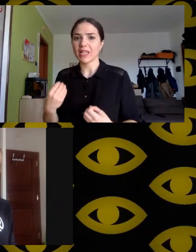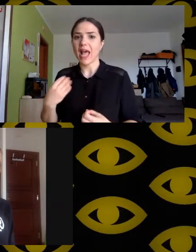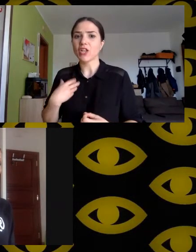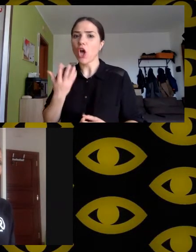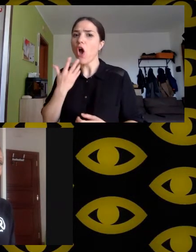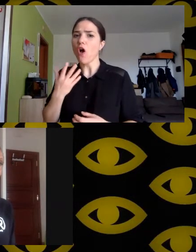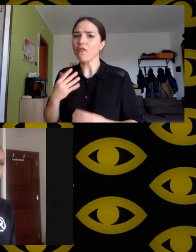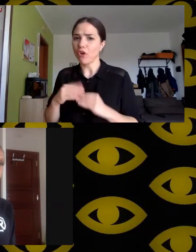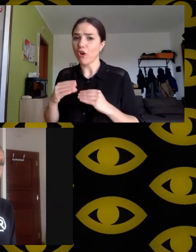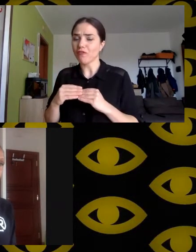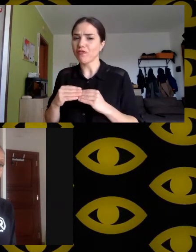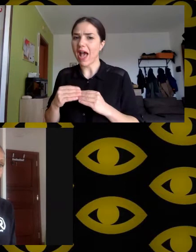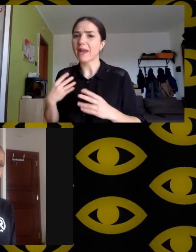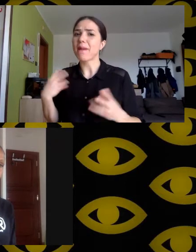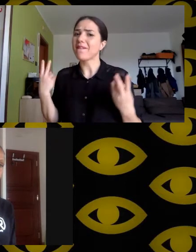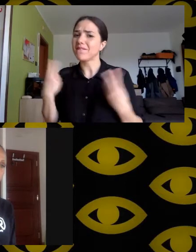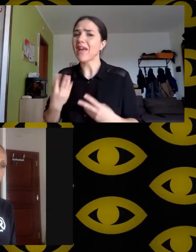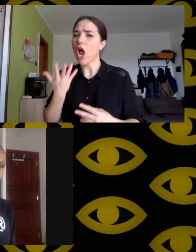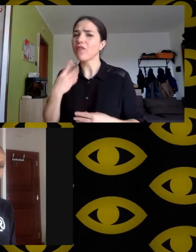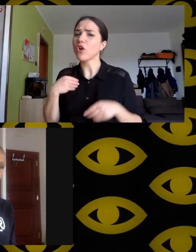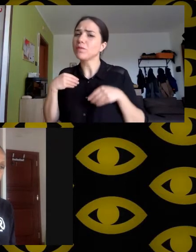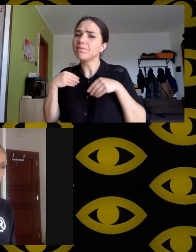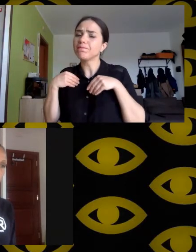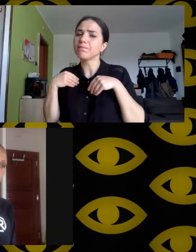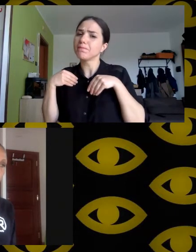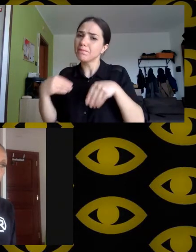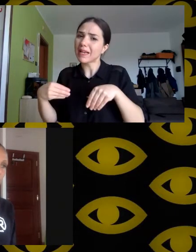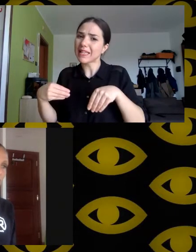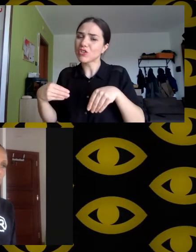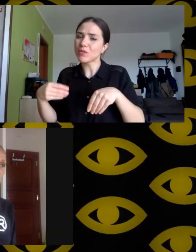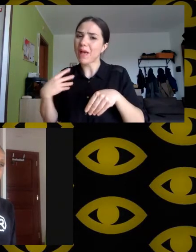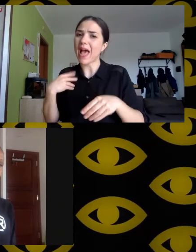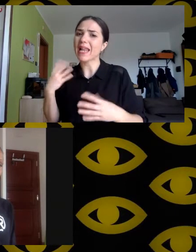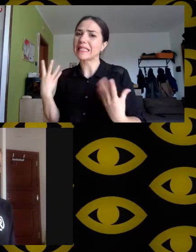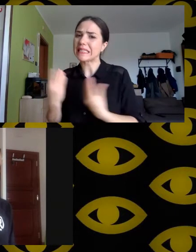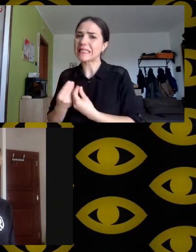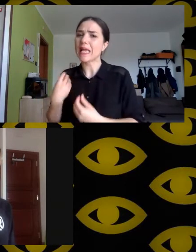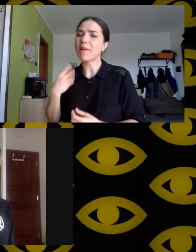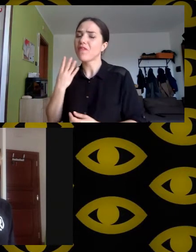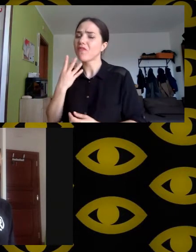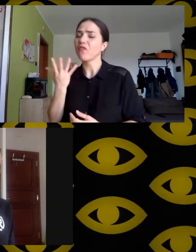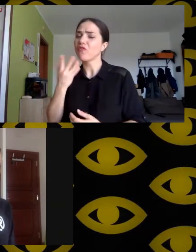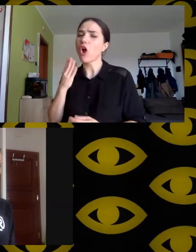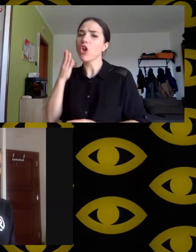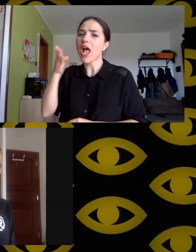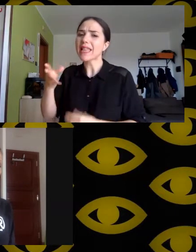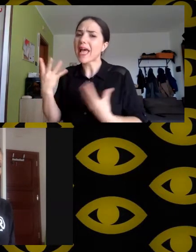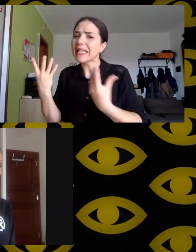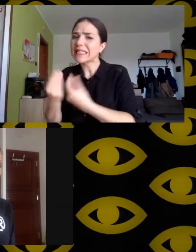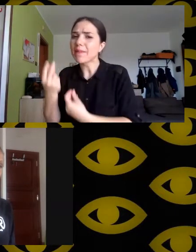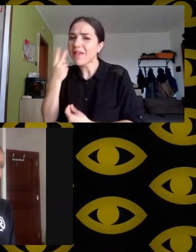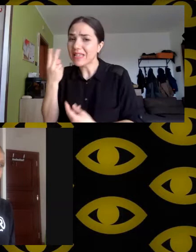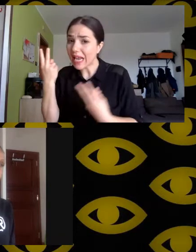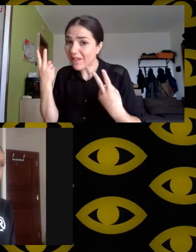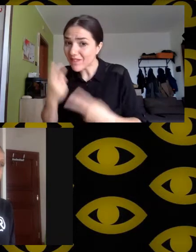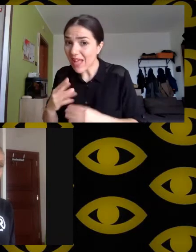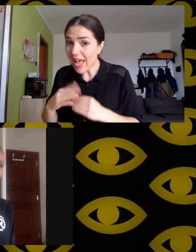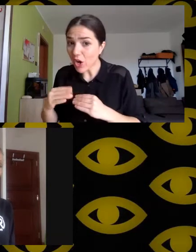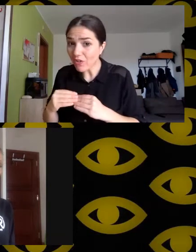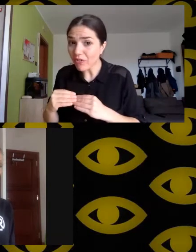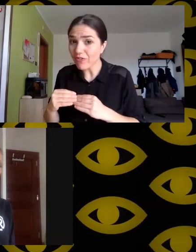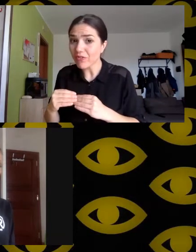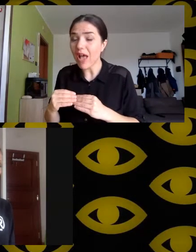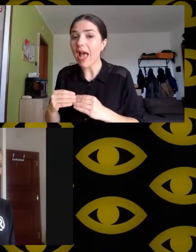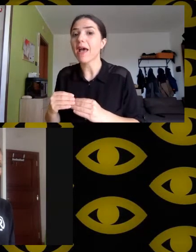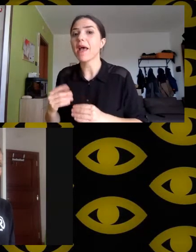vedere esattamente quello che fate sul territorio, se no io non firmo nulla. E sono andata in Santa Cruz,